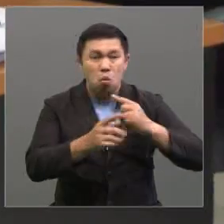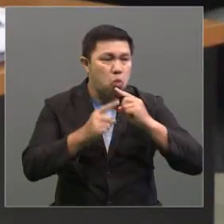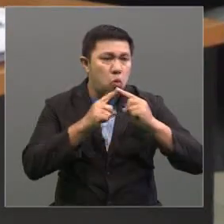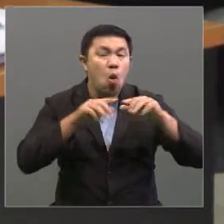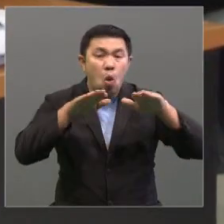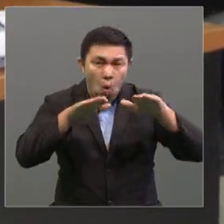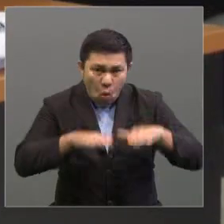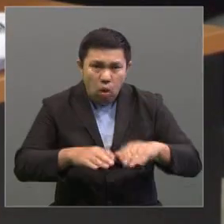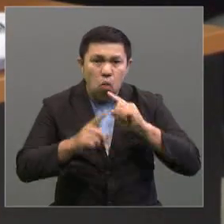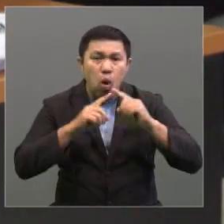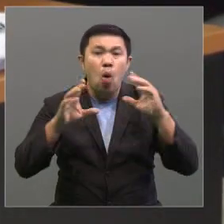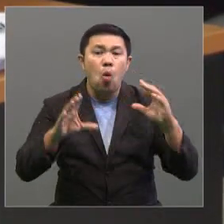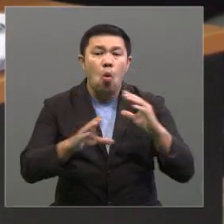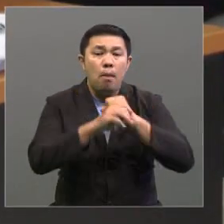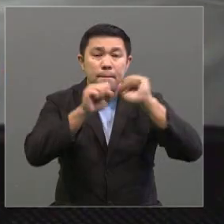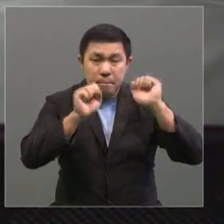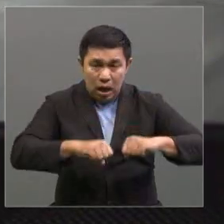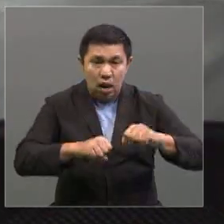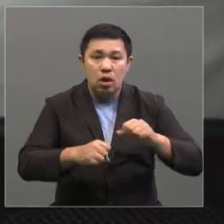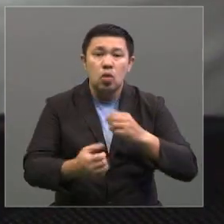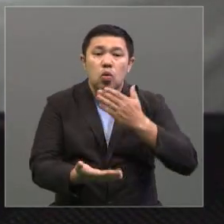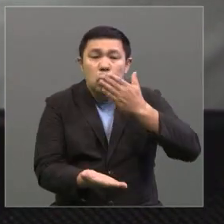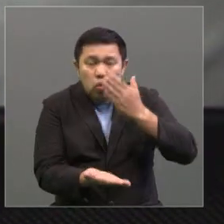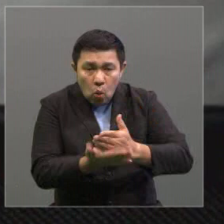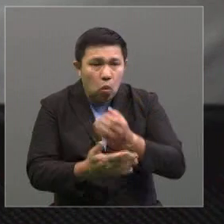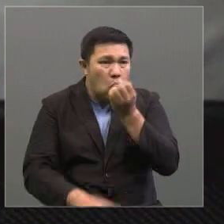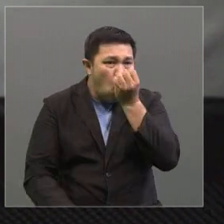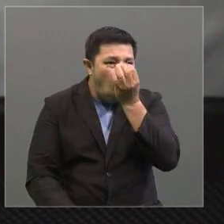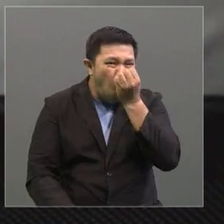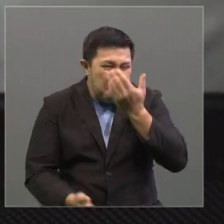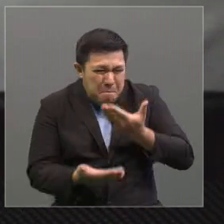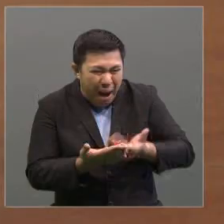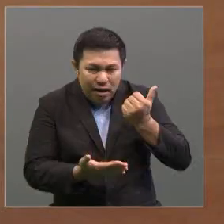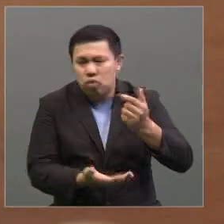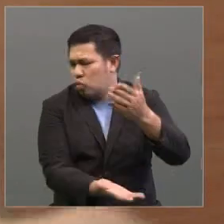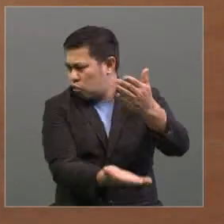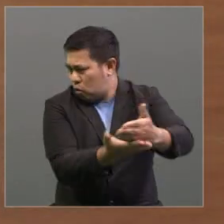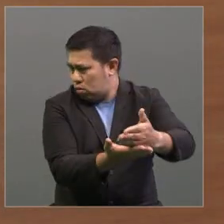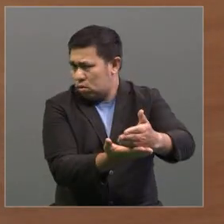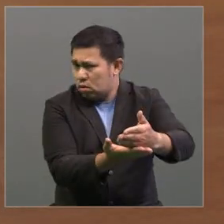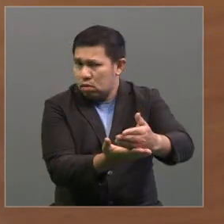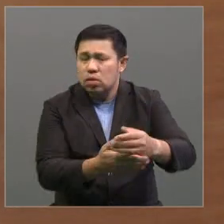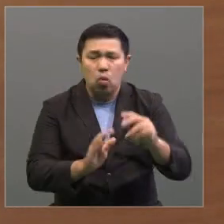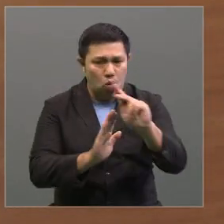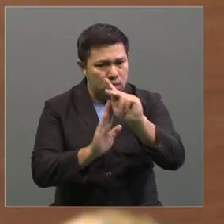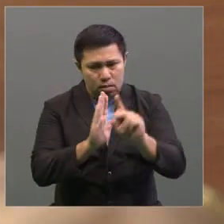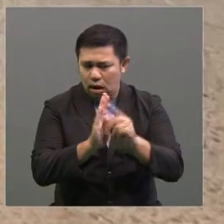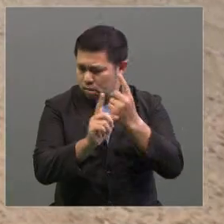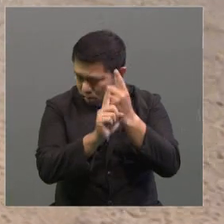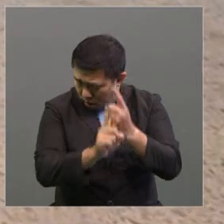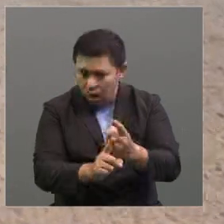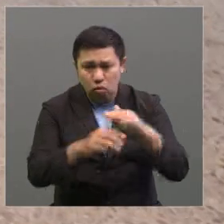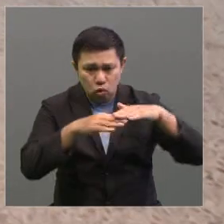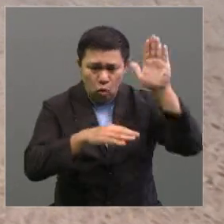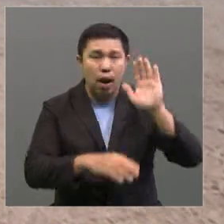เจรจาไกล่เกลียดได้ข้อสรุปก็คือการงดเรื่องการเก็บดอกเบี้ยสูงเกินกว่าอัตราที่กฎหมายกำหนด